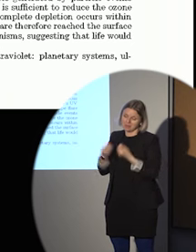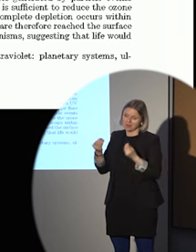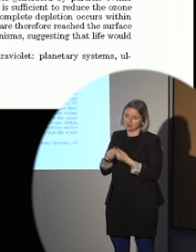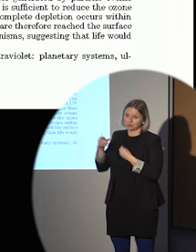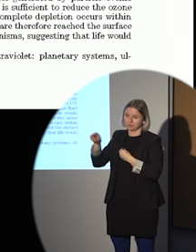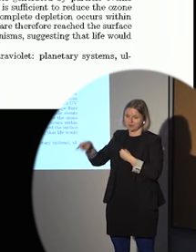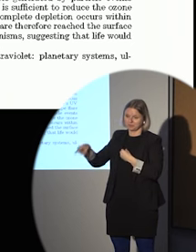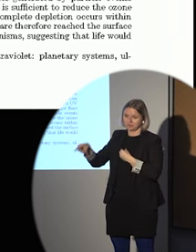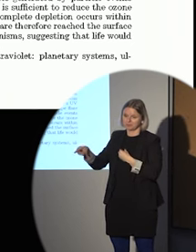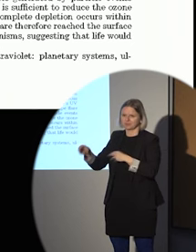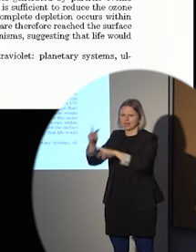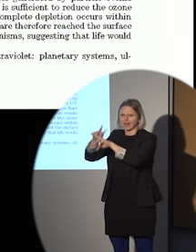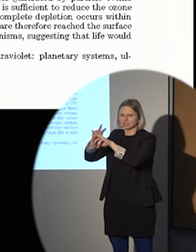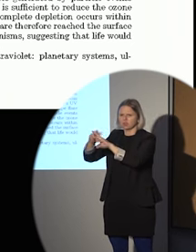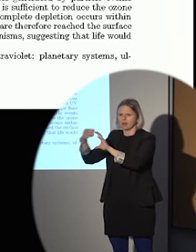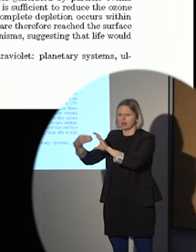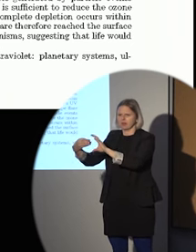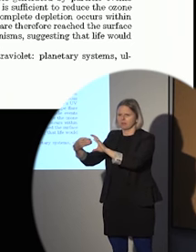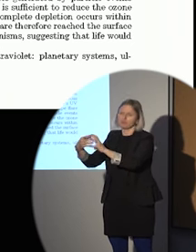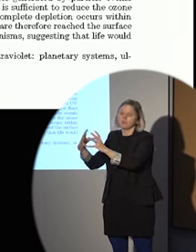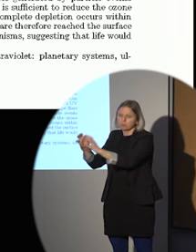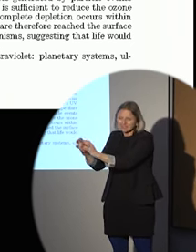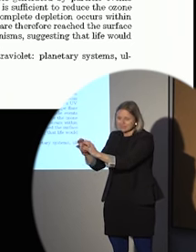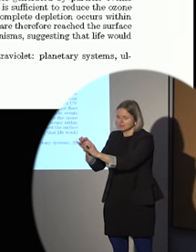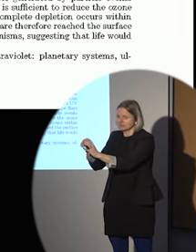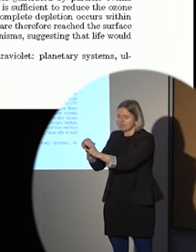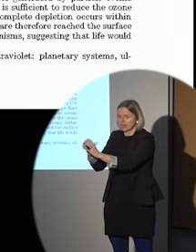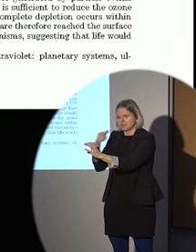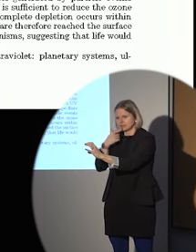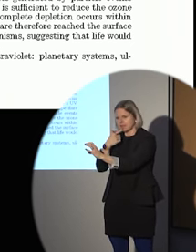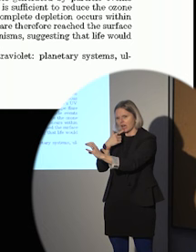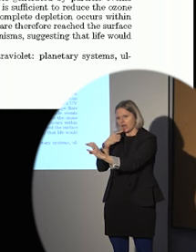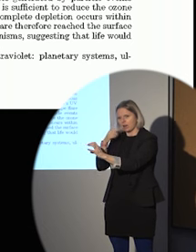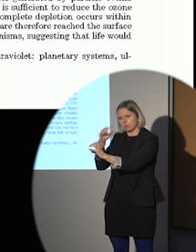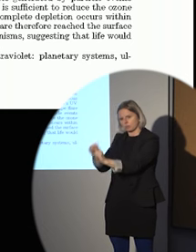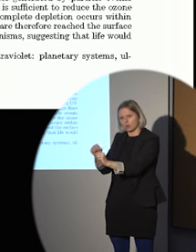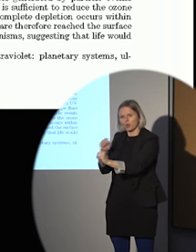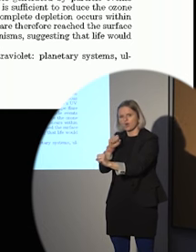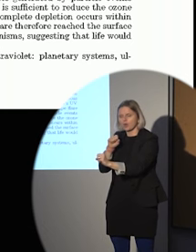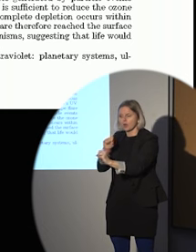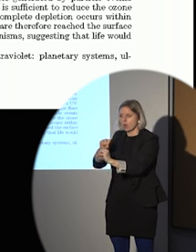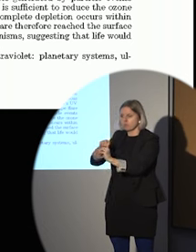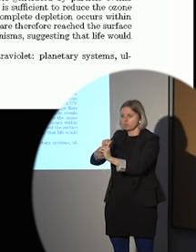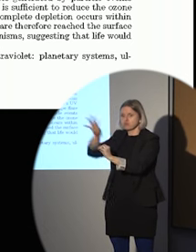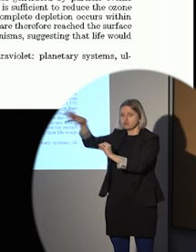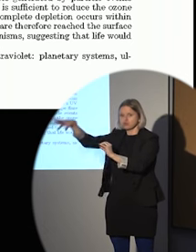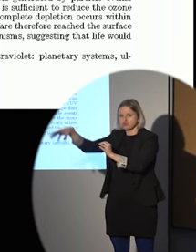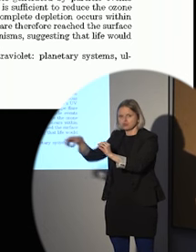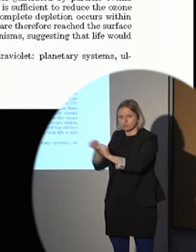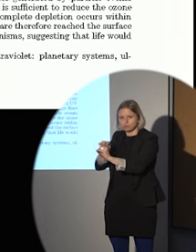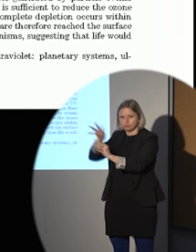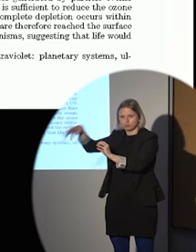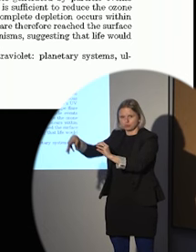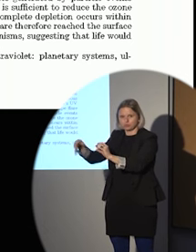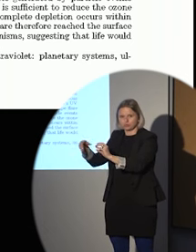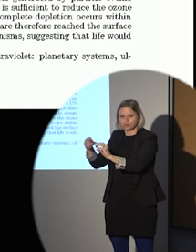sont des étoiles qui ont des pulsations extrêmement violentes, qui font que la luminosité du Soleil peut changer dans